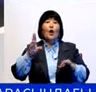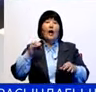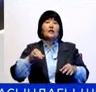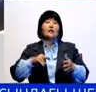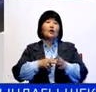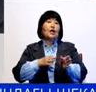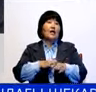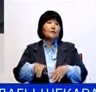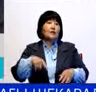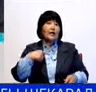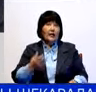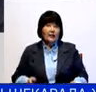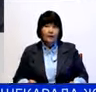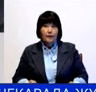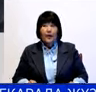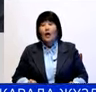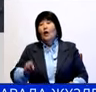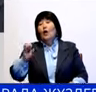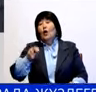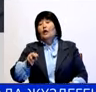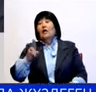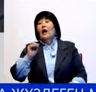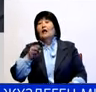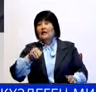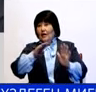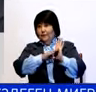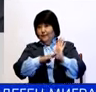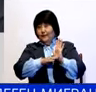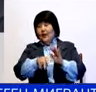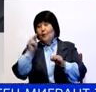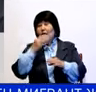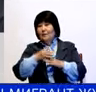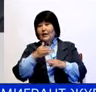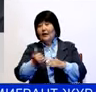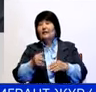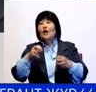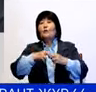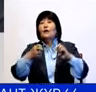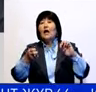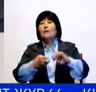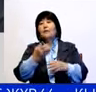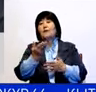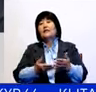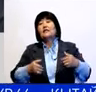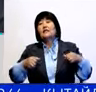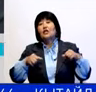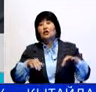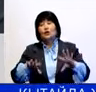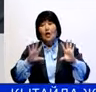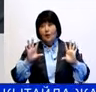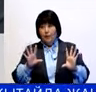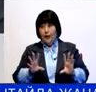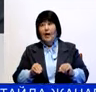асырылып жатқанын айтты. Бұл жол картасында негізгі білім саласындағы проблемалық мәселелерді шешуге